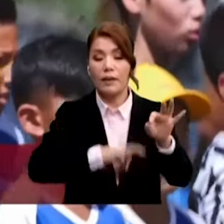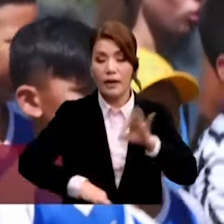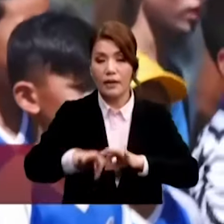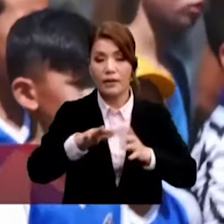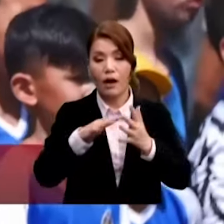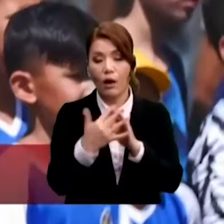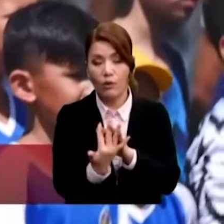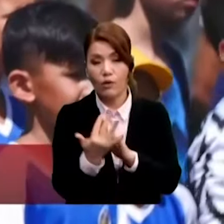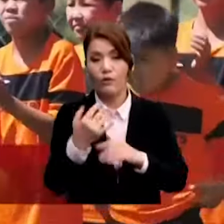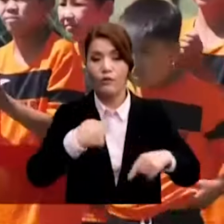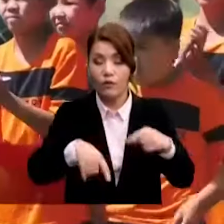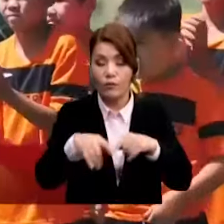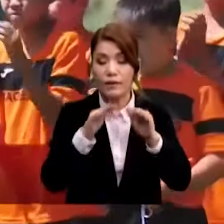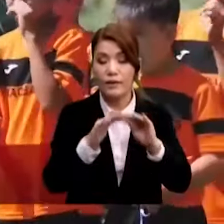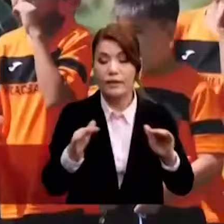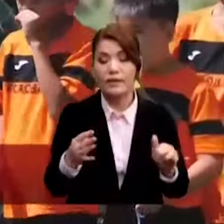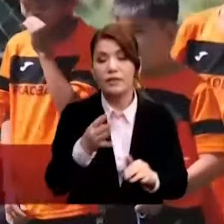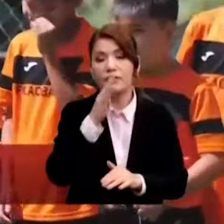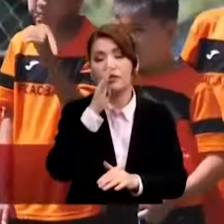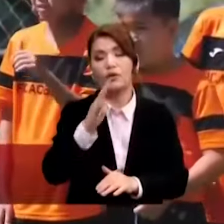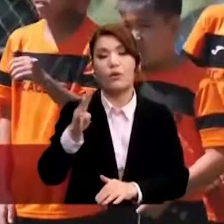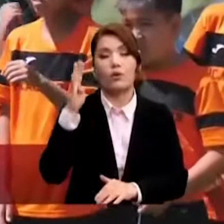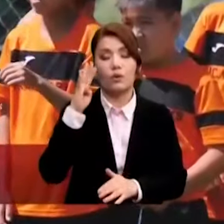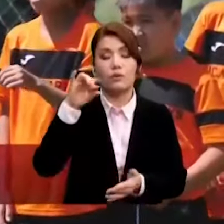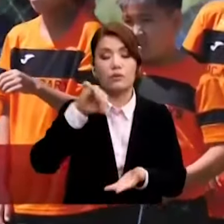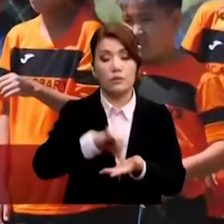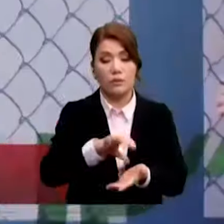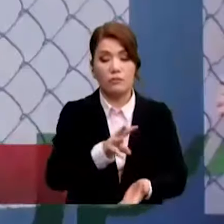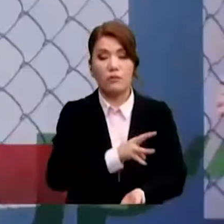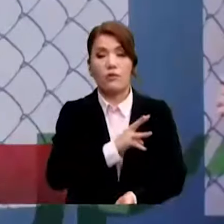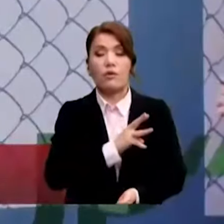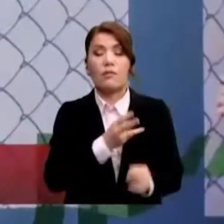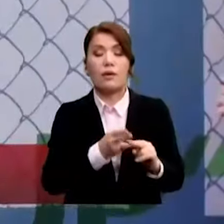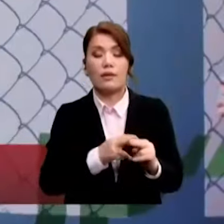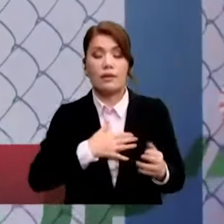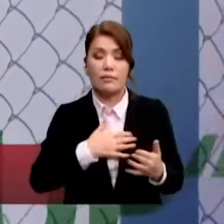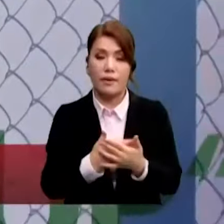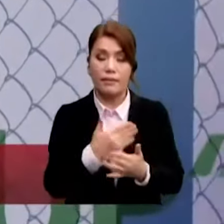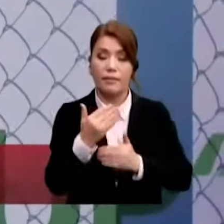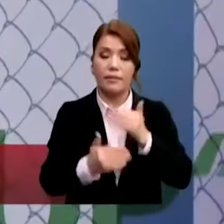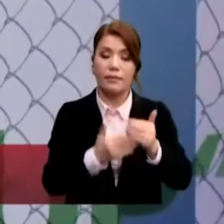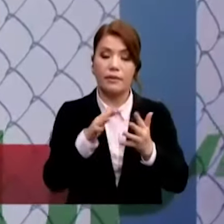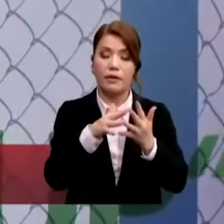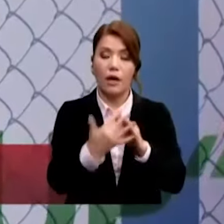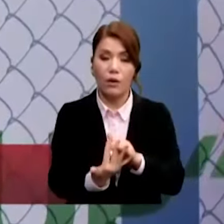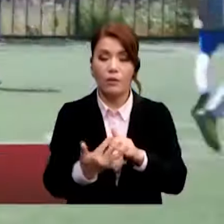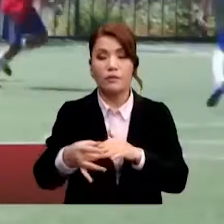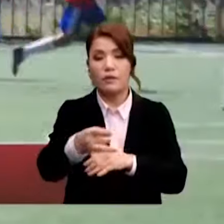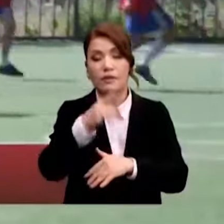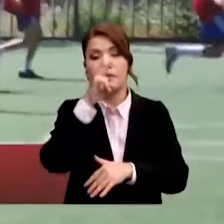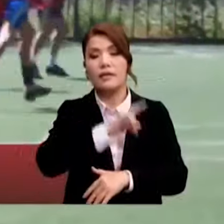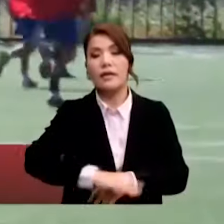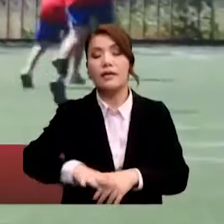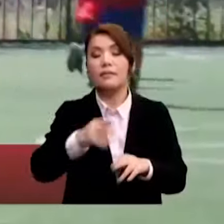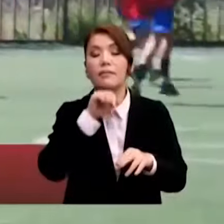проекта «Аул футбол» казахстанские дети смогли попасть 4 года назад. С тех пор инициатива стала активно разрастаться в аулах и